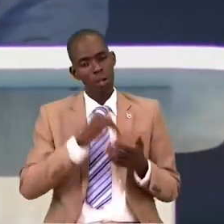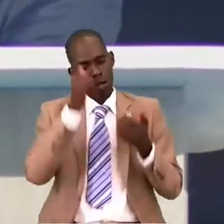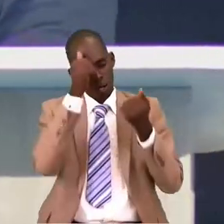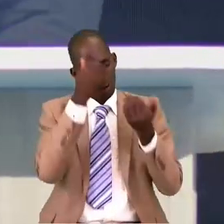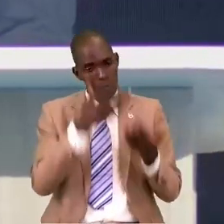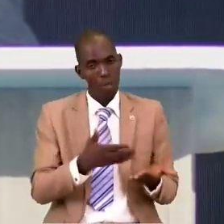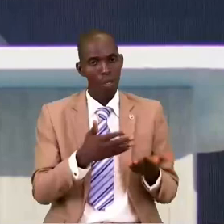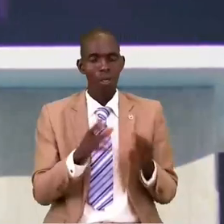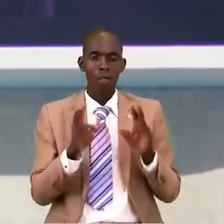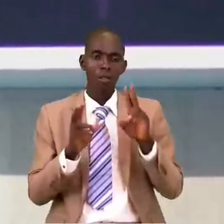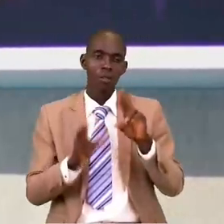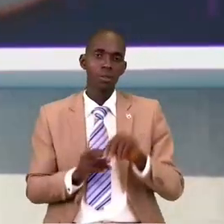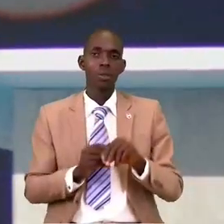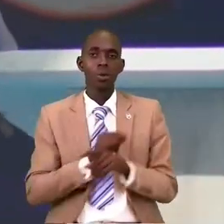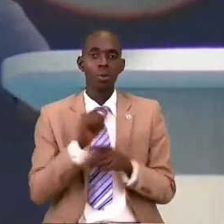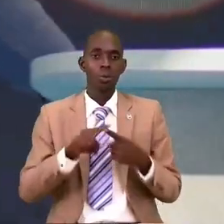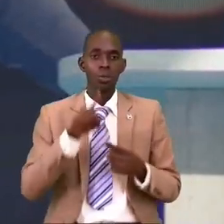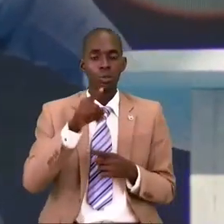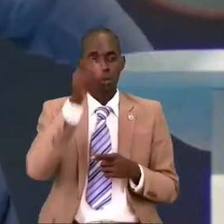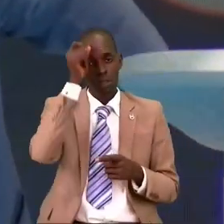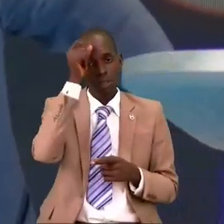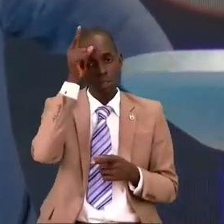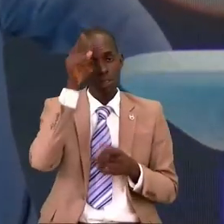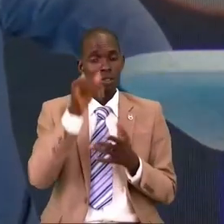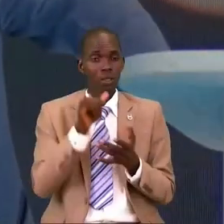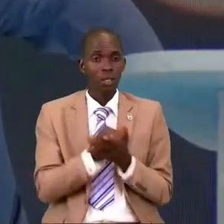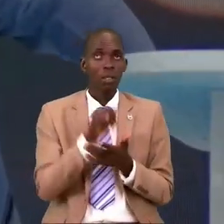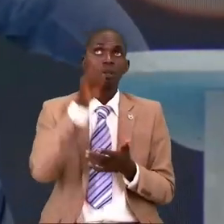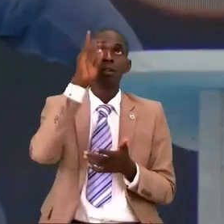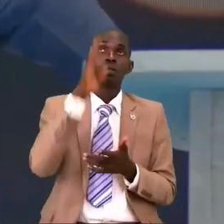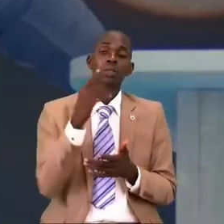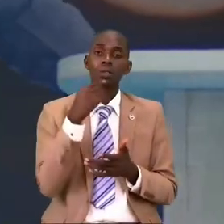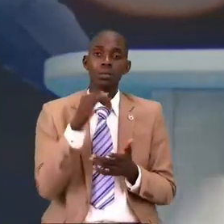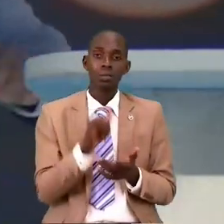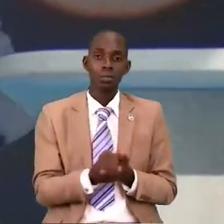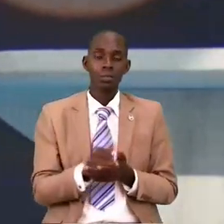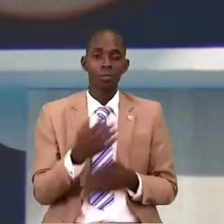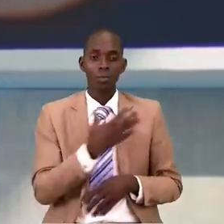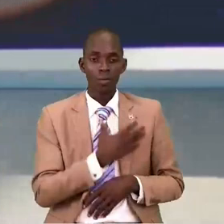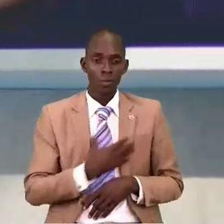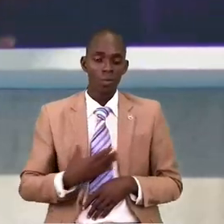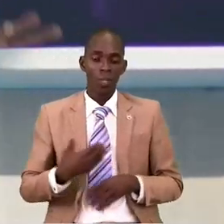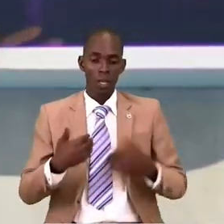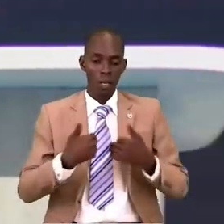je ne t'ai-je pas donné cet ordre, et il dit, va. Et partout